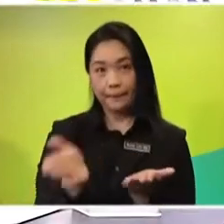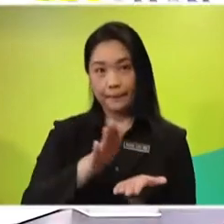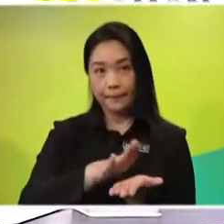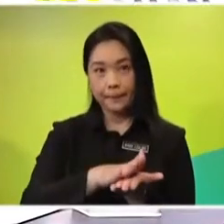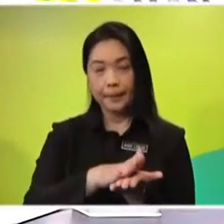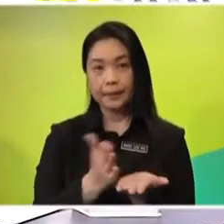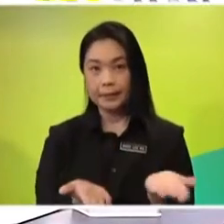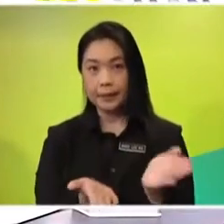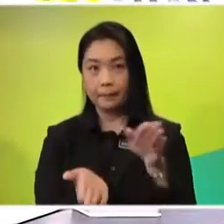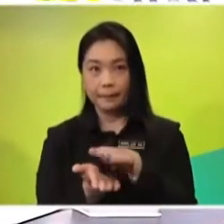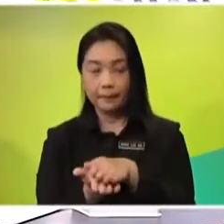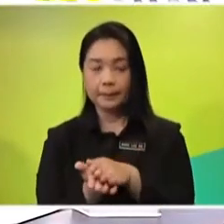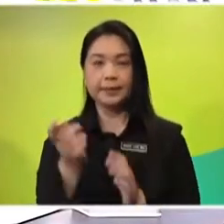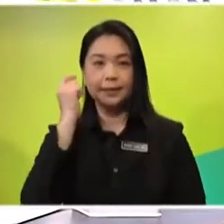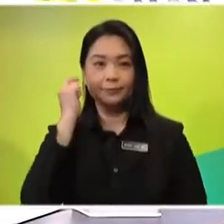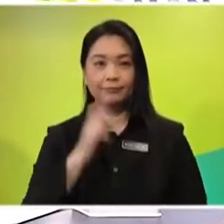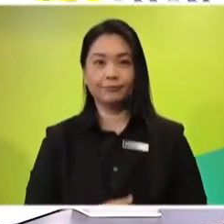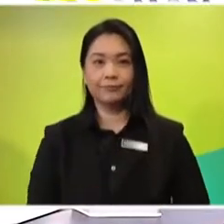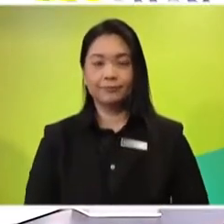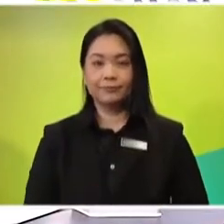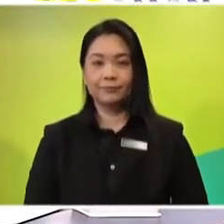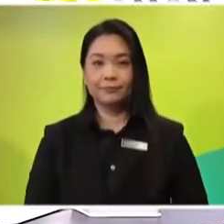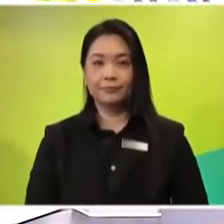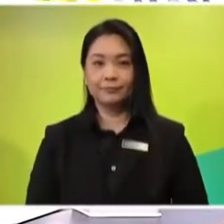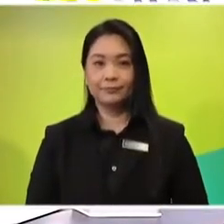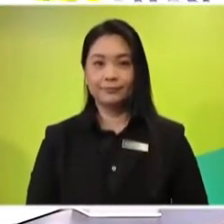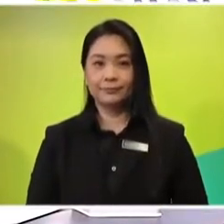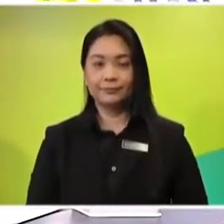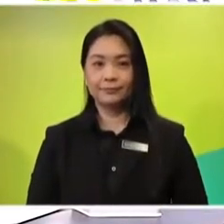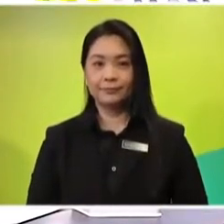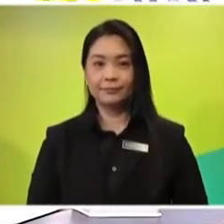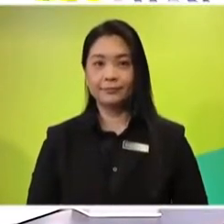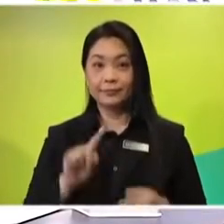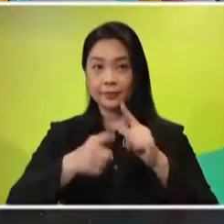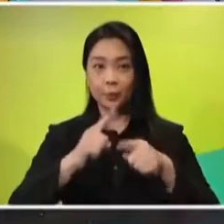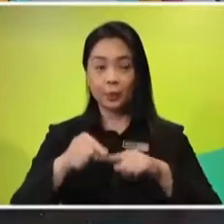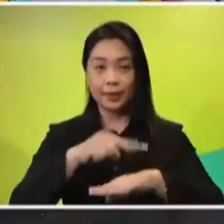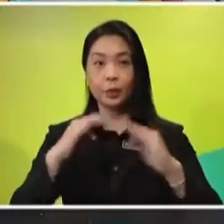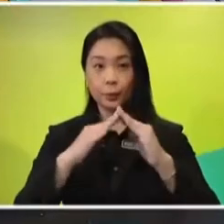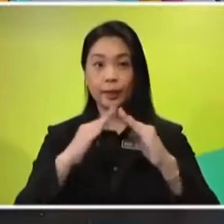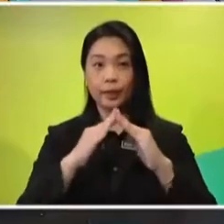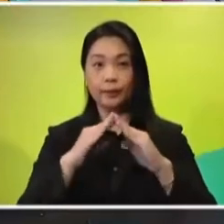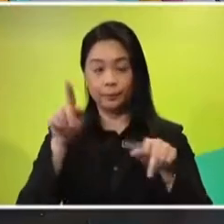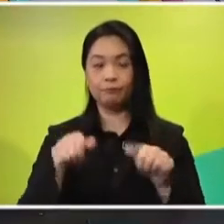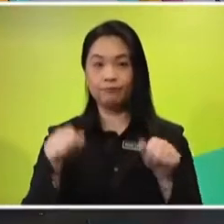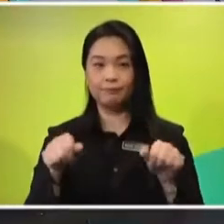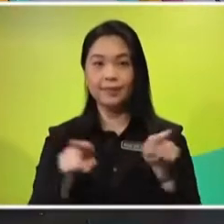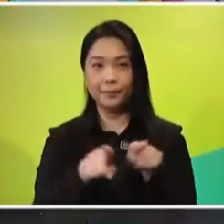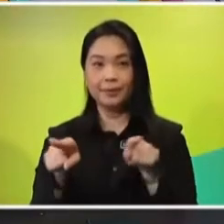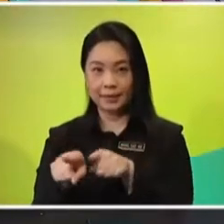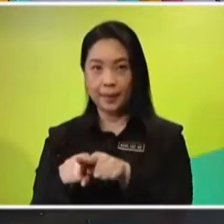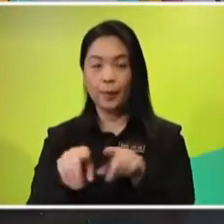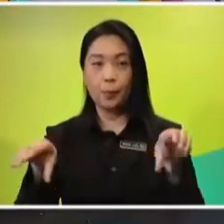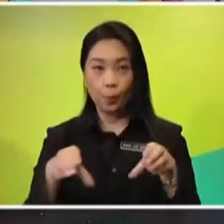tu. Kita garis terlebih dahulu. Kawan-kawan dekat rumah pun boleh juga sama-sama lakukan aktiviti ini. Ya. Mudah saja